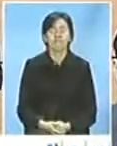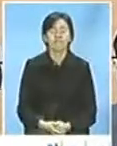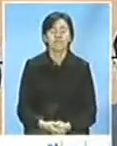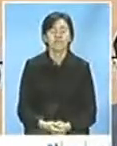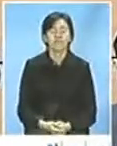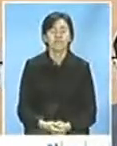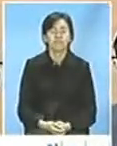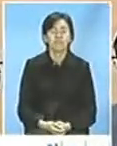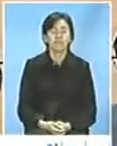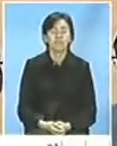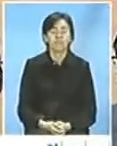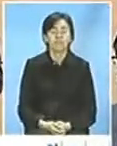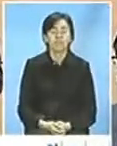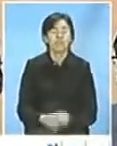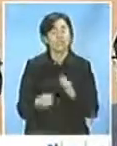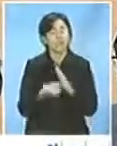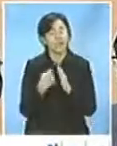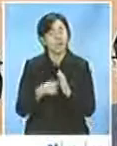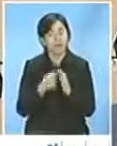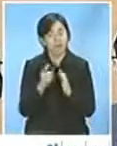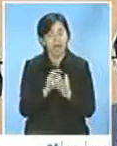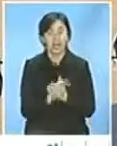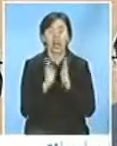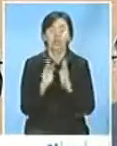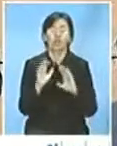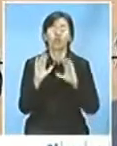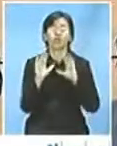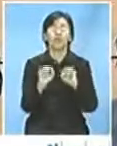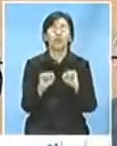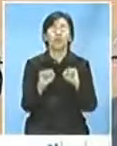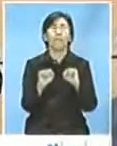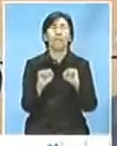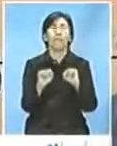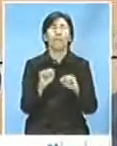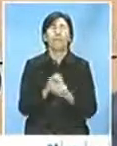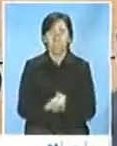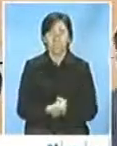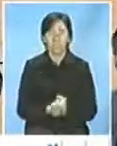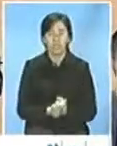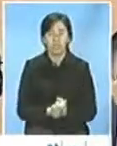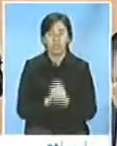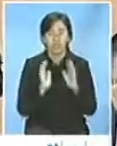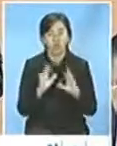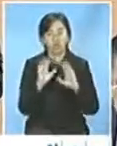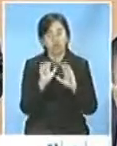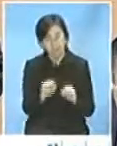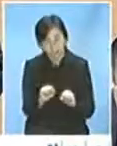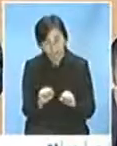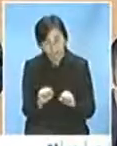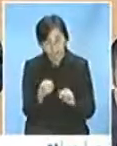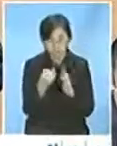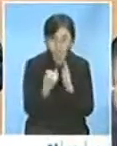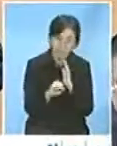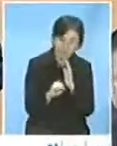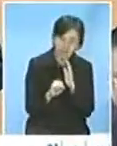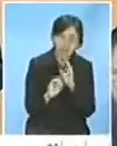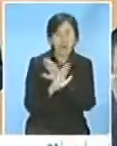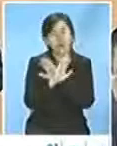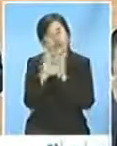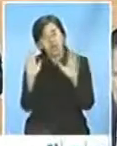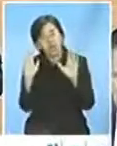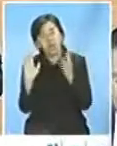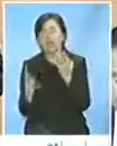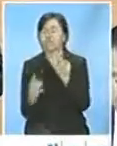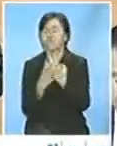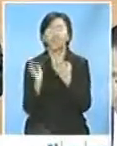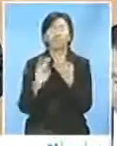ยังมีเงื่อนไขของคนที่กำลังถูกจับคนที่กำลังถูกดำเนินคดีให้ยกเลิกในการด